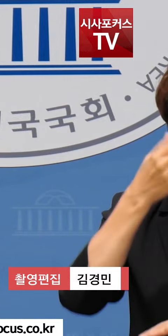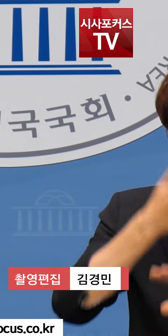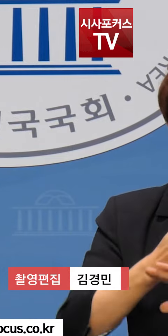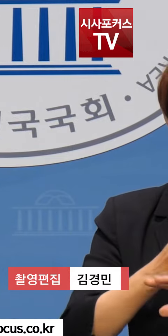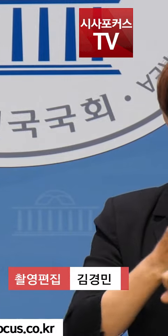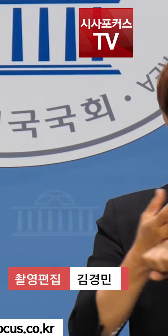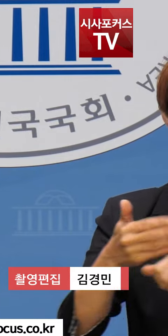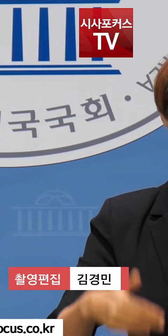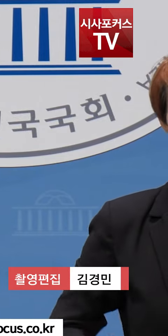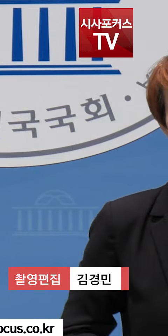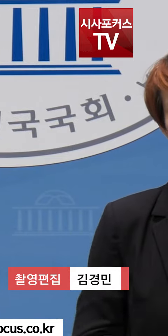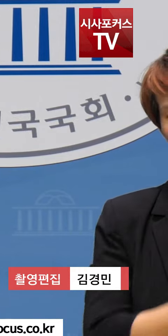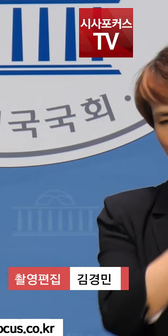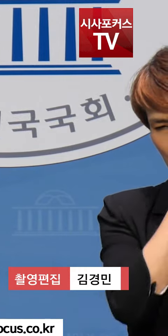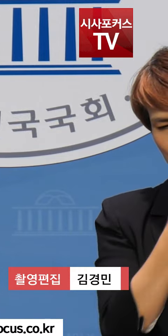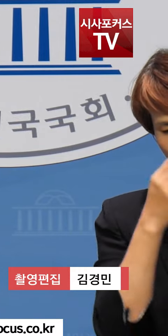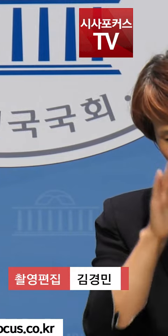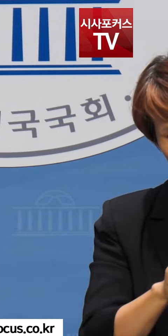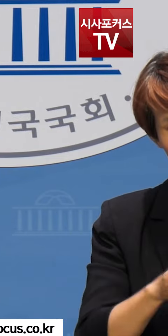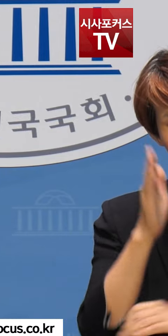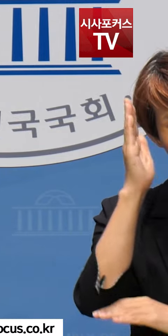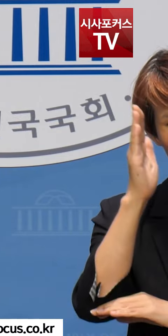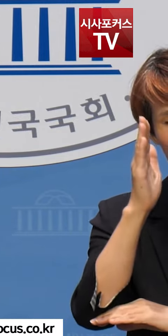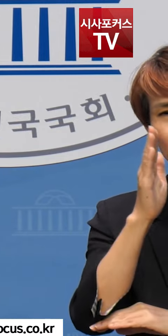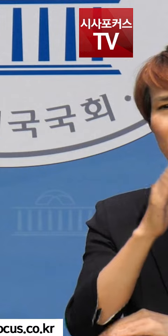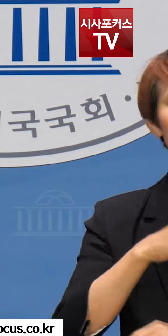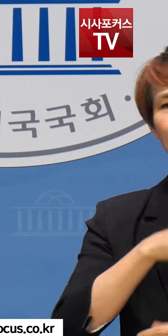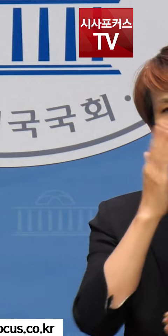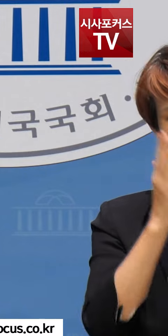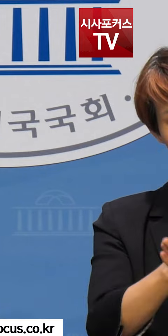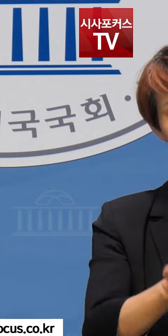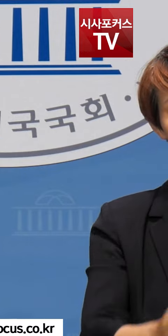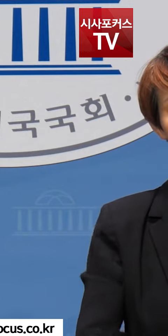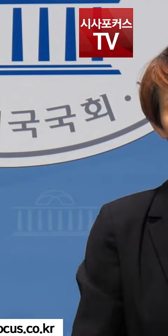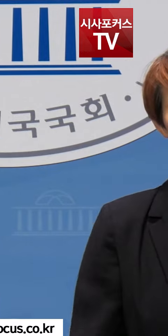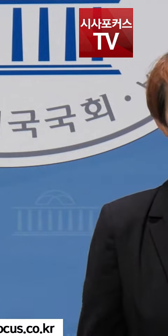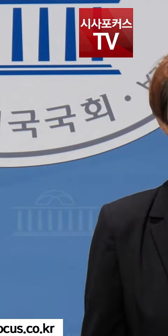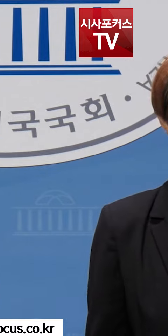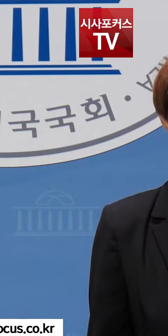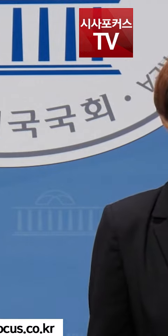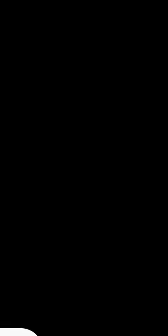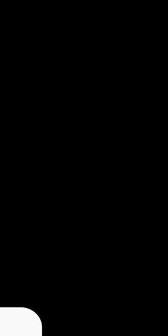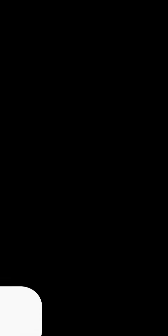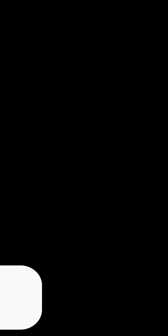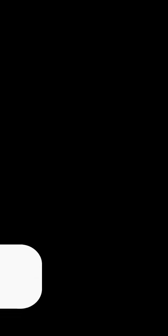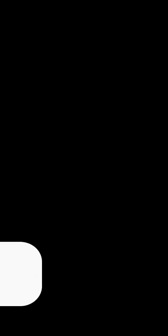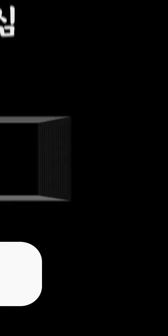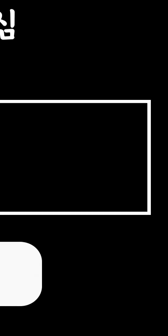그러니 민망하고 한심한 일이라는 책망은 거두시길 부탁드립니다.